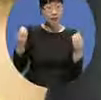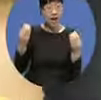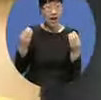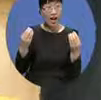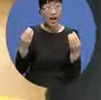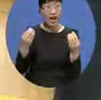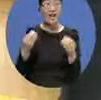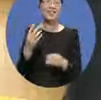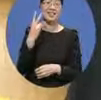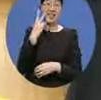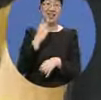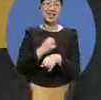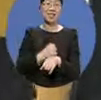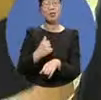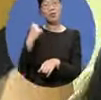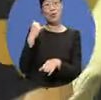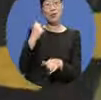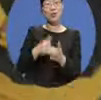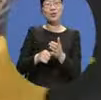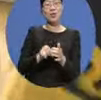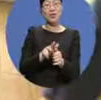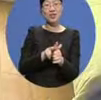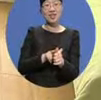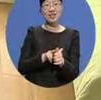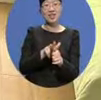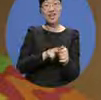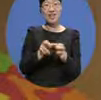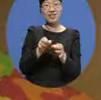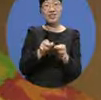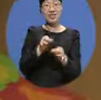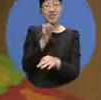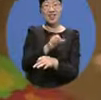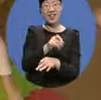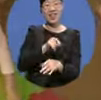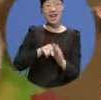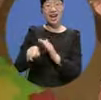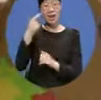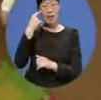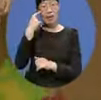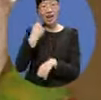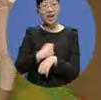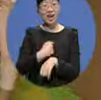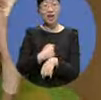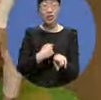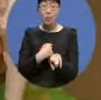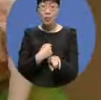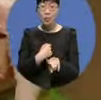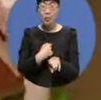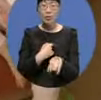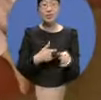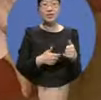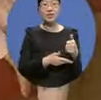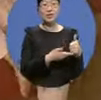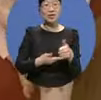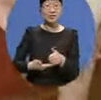Let's go shopping together. Here we go. What do you want? 손님을 맞는